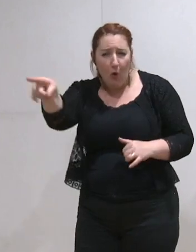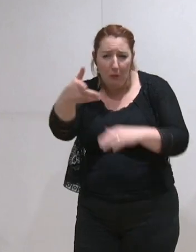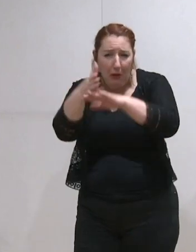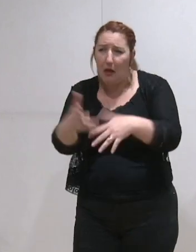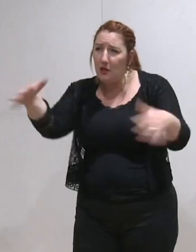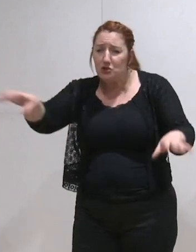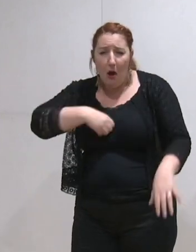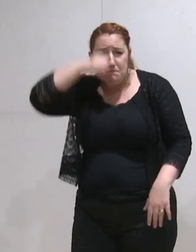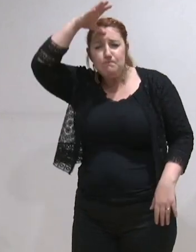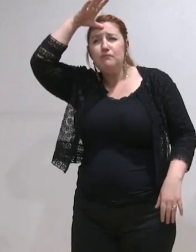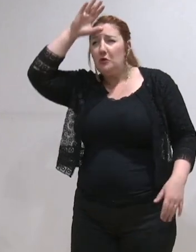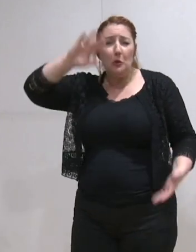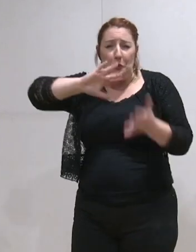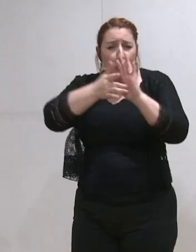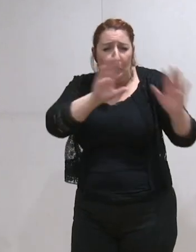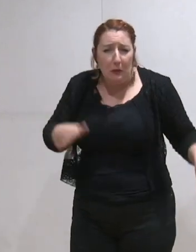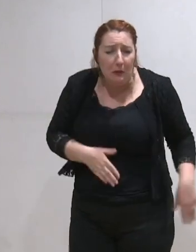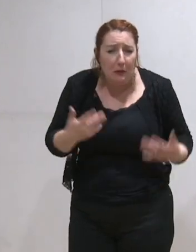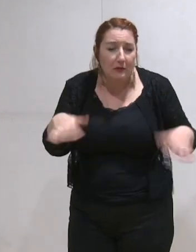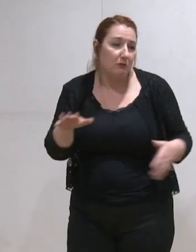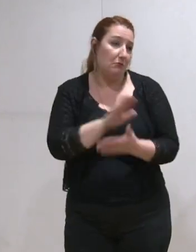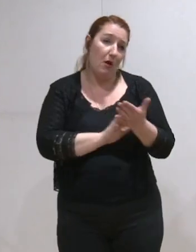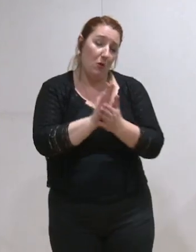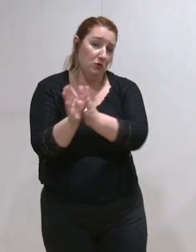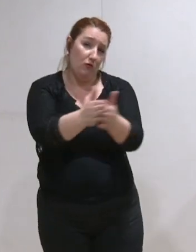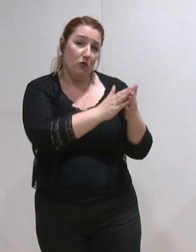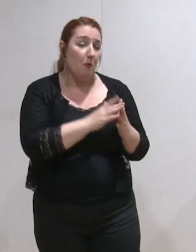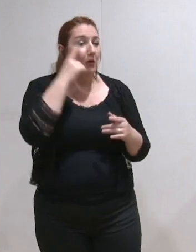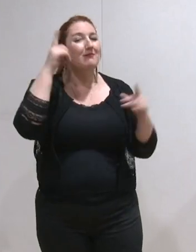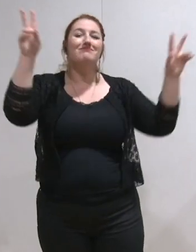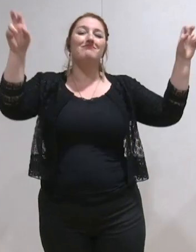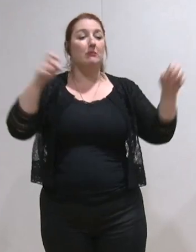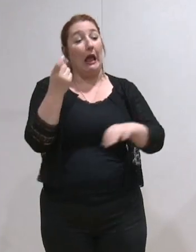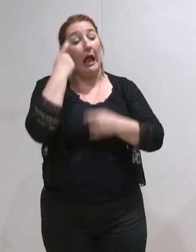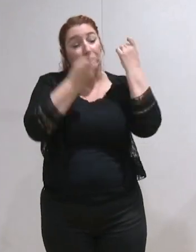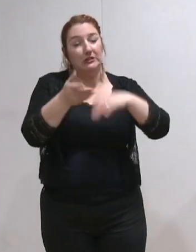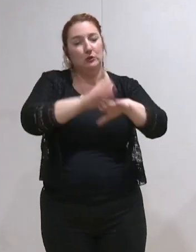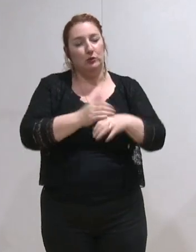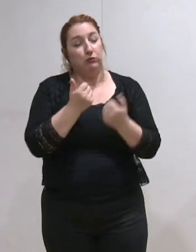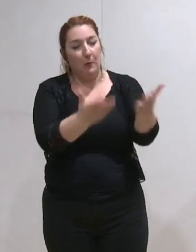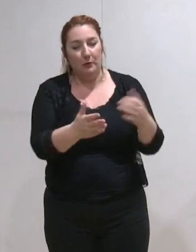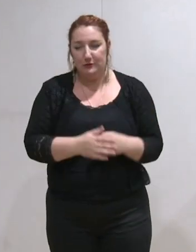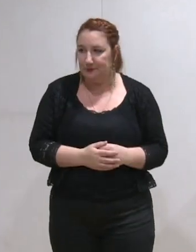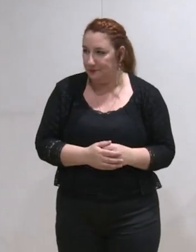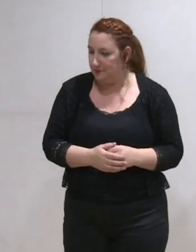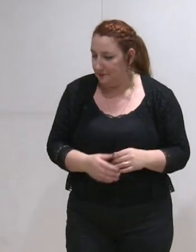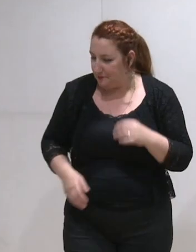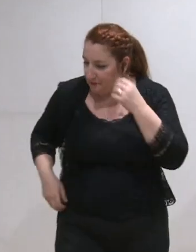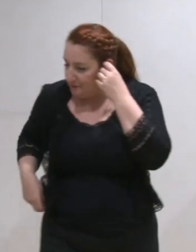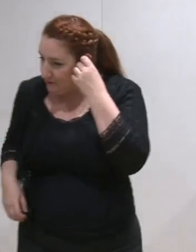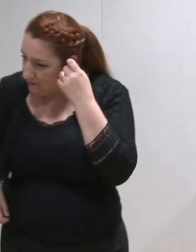inventé excusez-moi je vous demande de réfléchir à cette pensée alors Monsieur le Maire mes chers collègues vous allez vouloir bien sûr